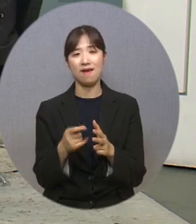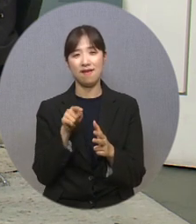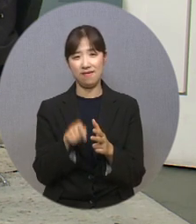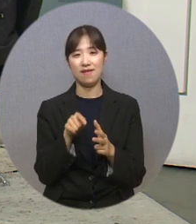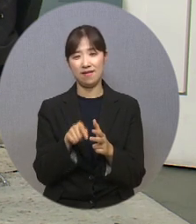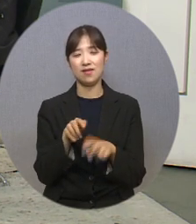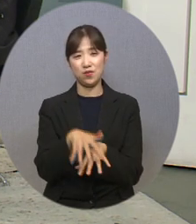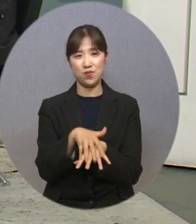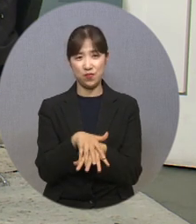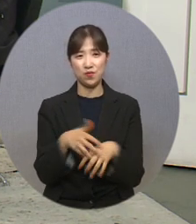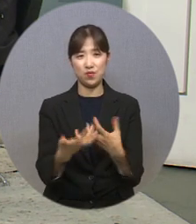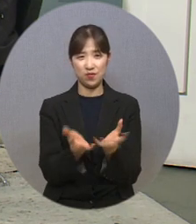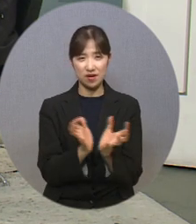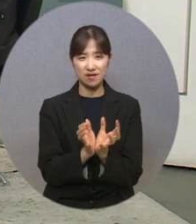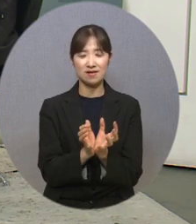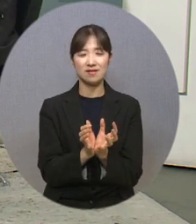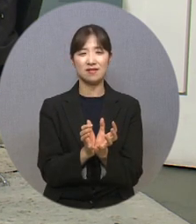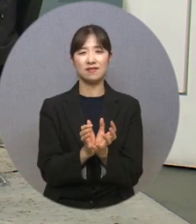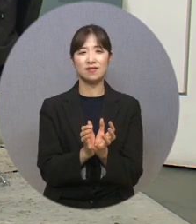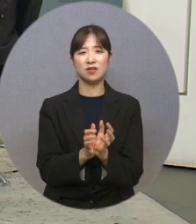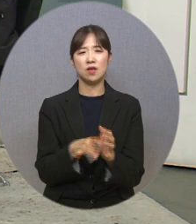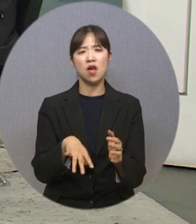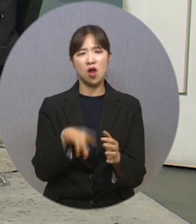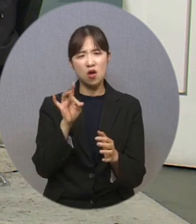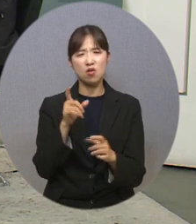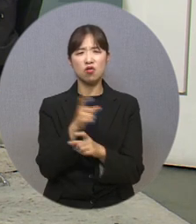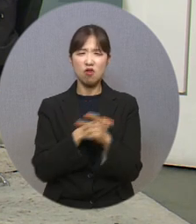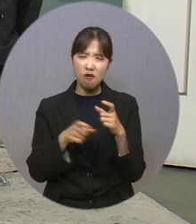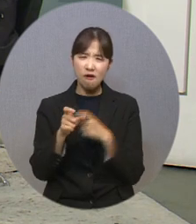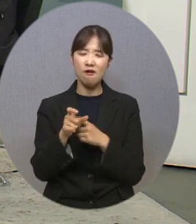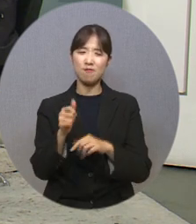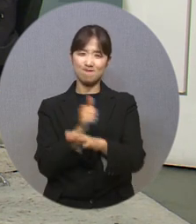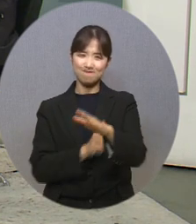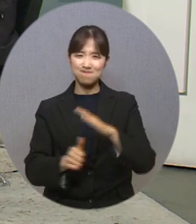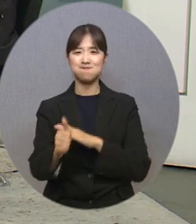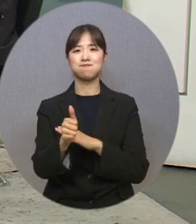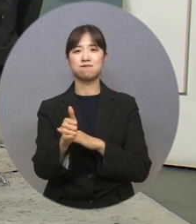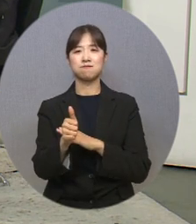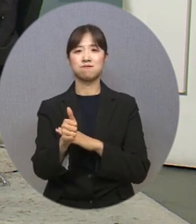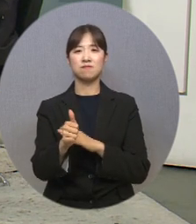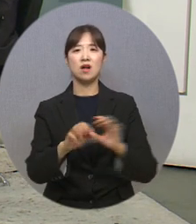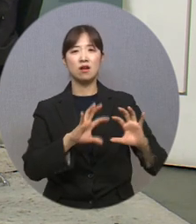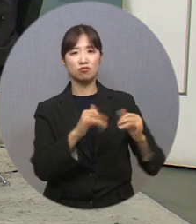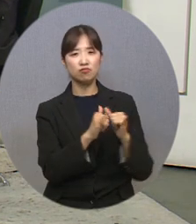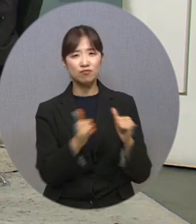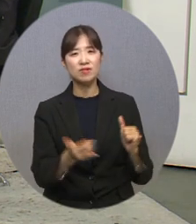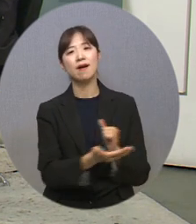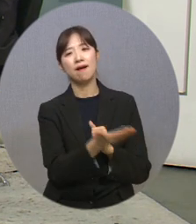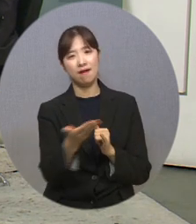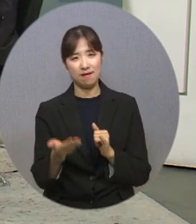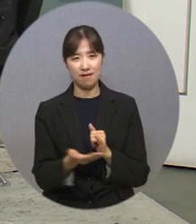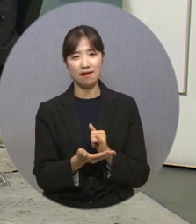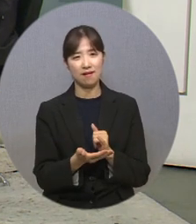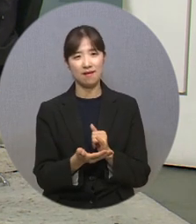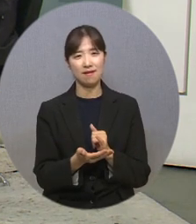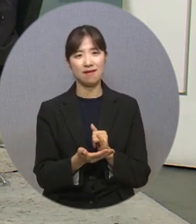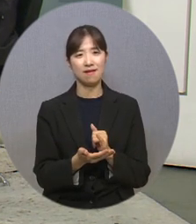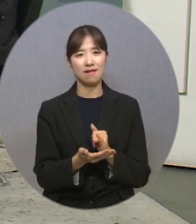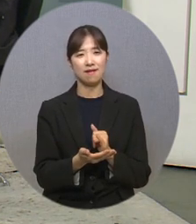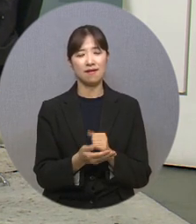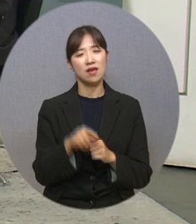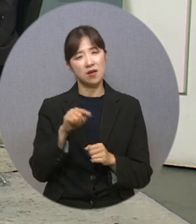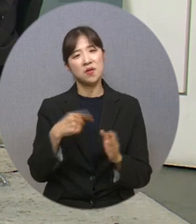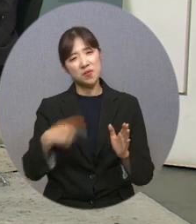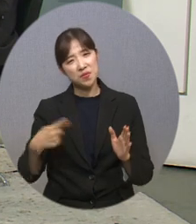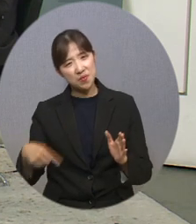조직에서 뭔가 좀 한 발 앞서서 국민들에게 뭔가